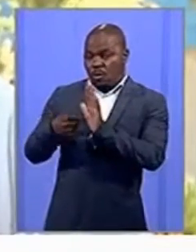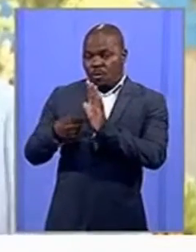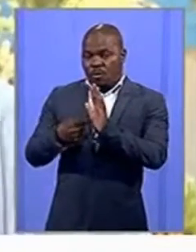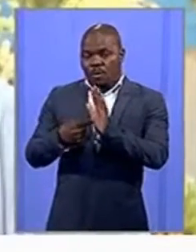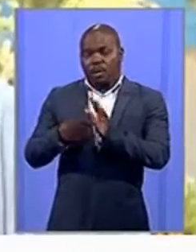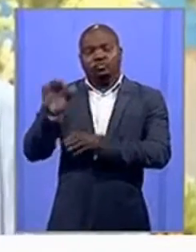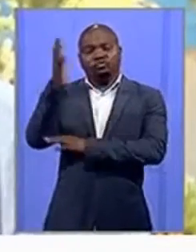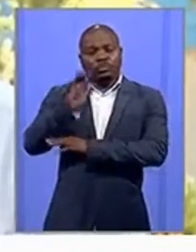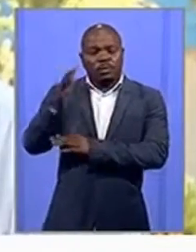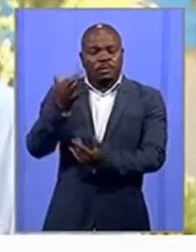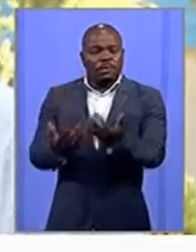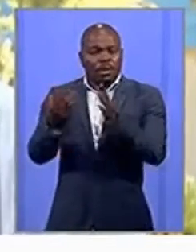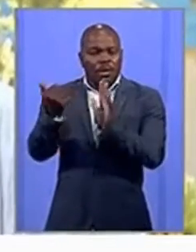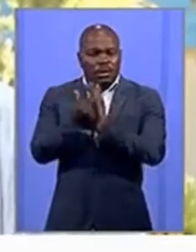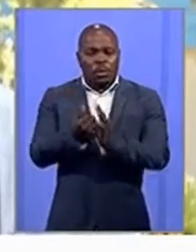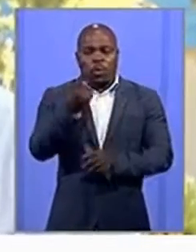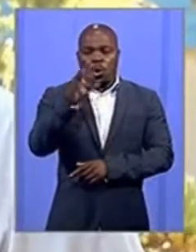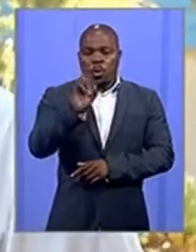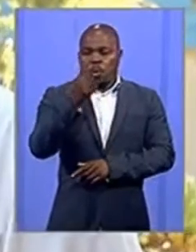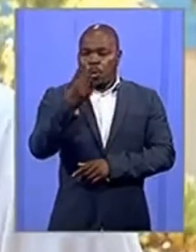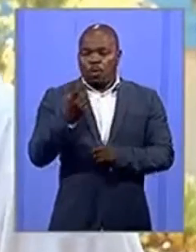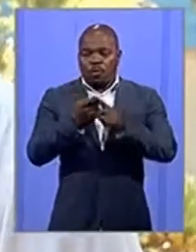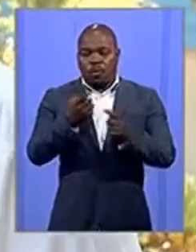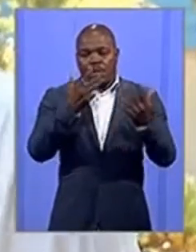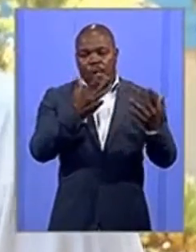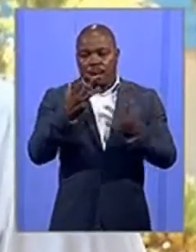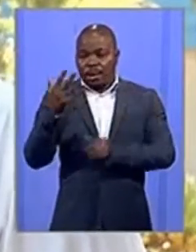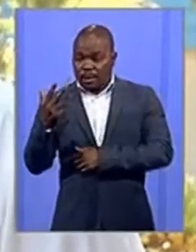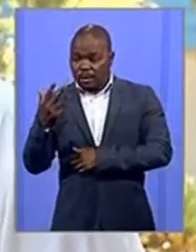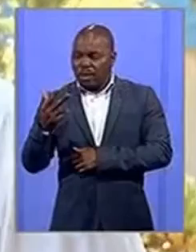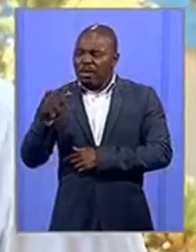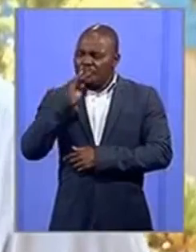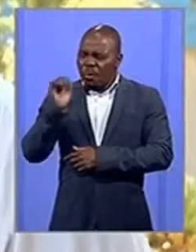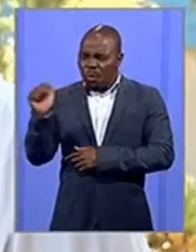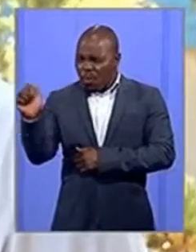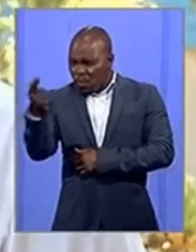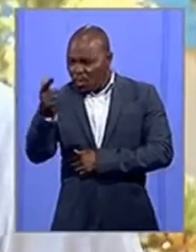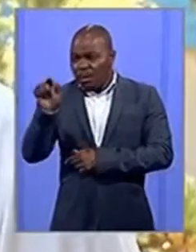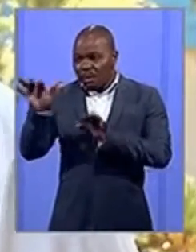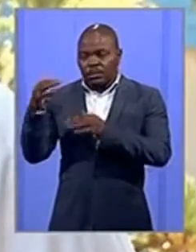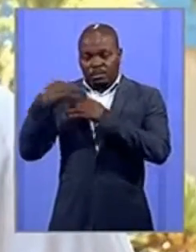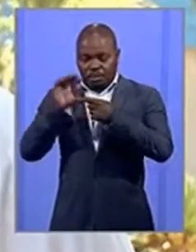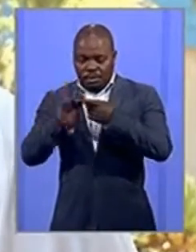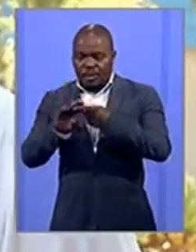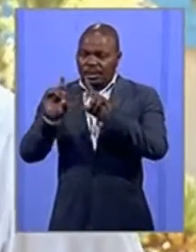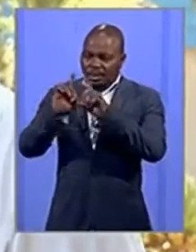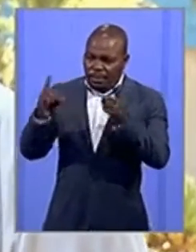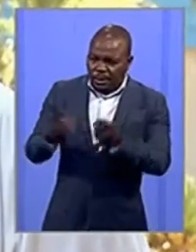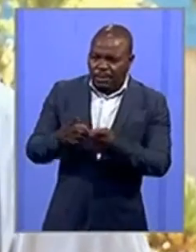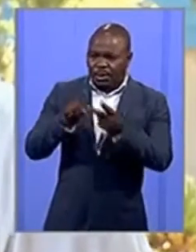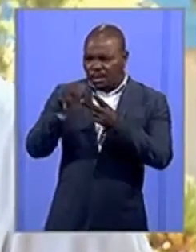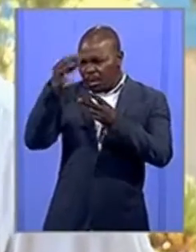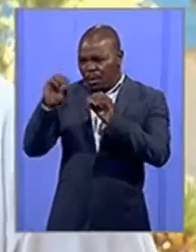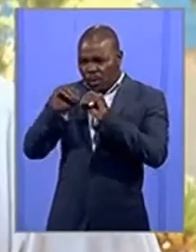and Forest Fire Act 101 of 1998 e tshwara batho botlhe, e tshwara department mekgatlo yotlhe ya